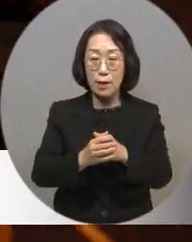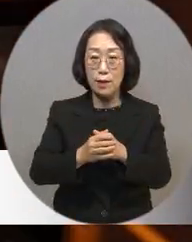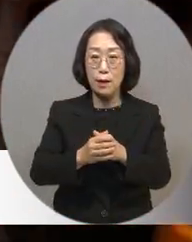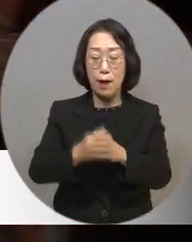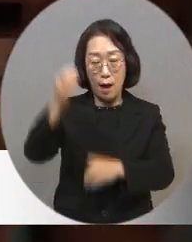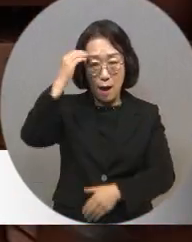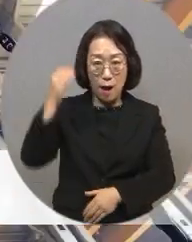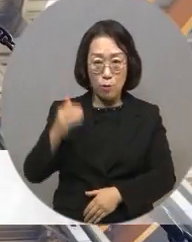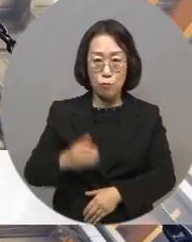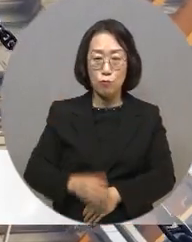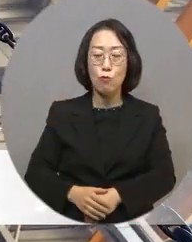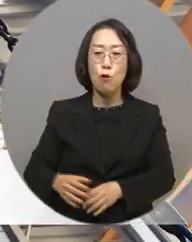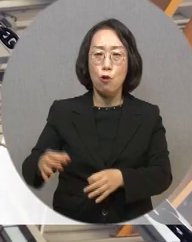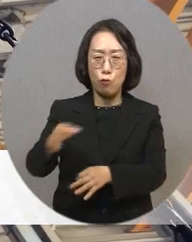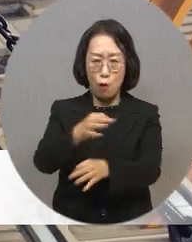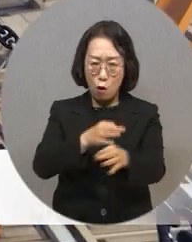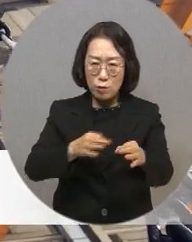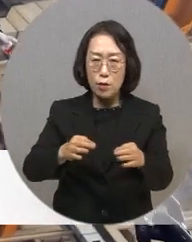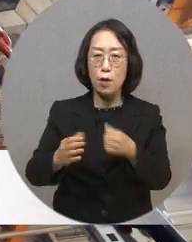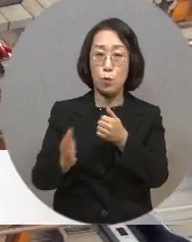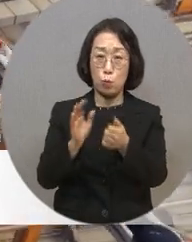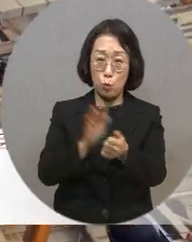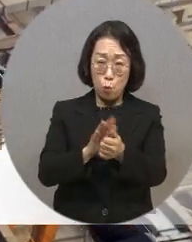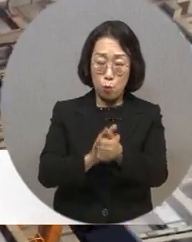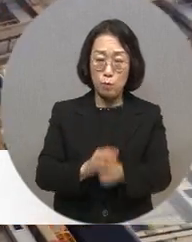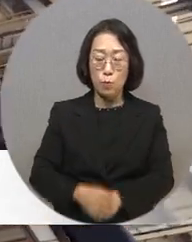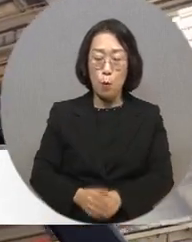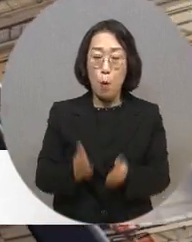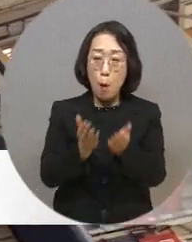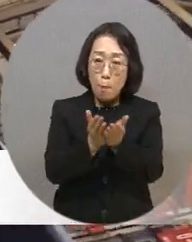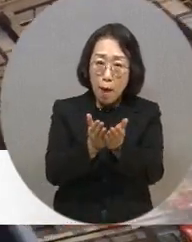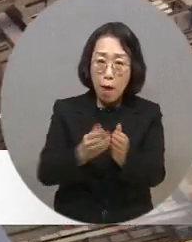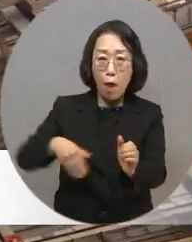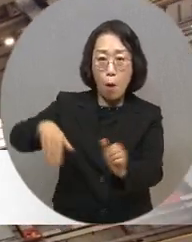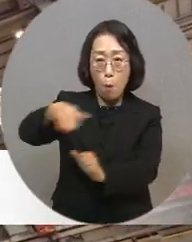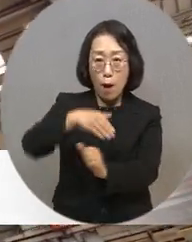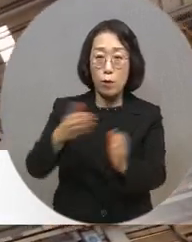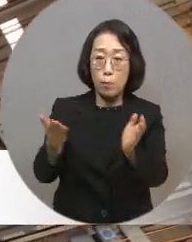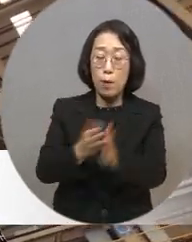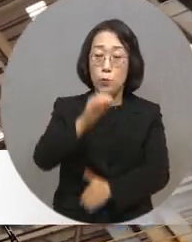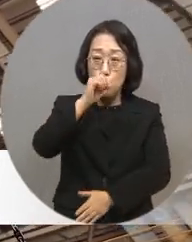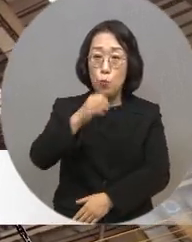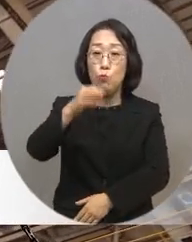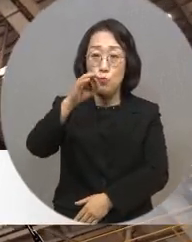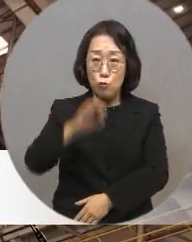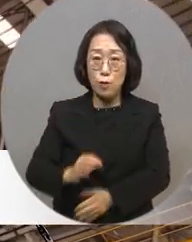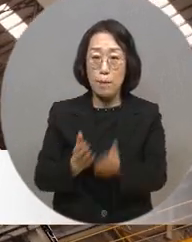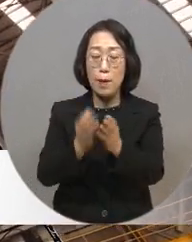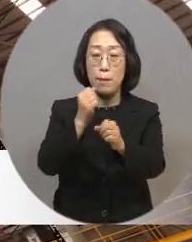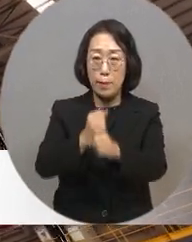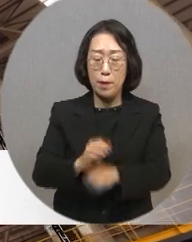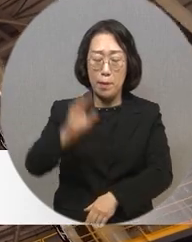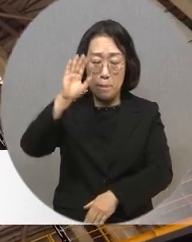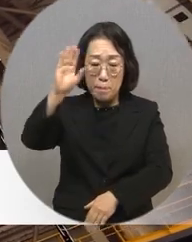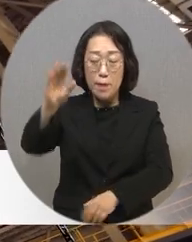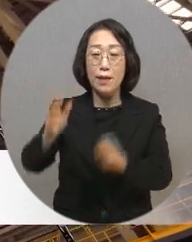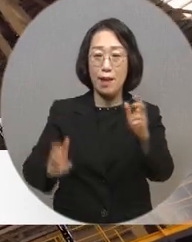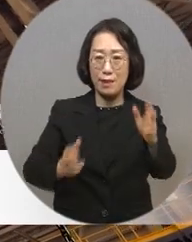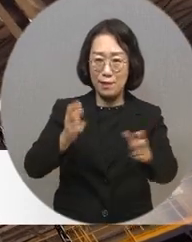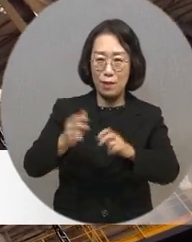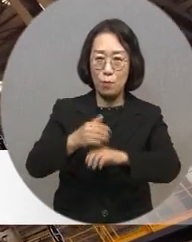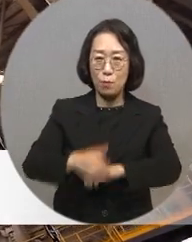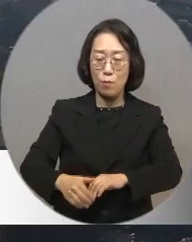산업의 경쟁력 강화는 물론 친환경 선박의 발전을 논의하는 자리로 미래 조선업의 청사진을